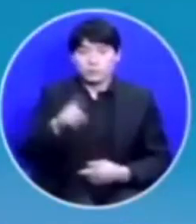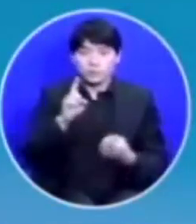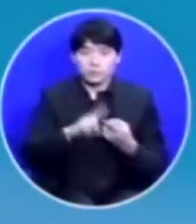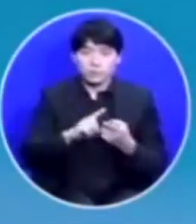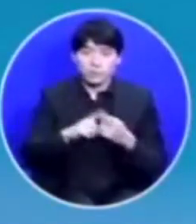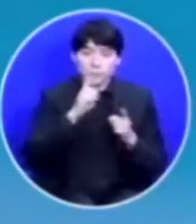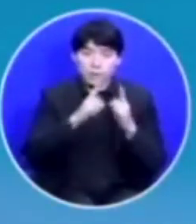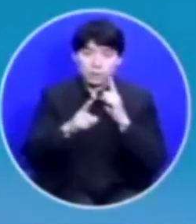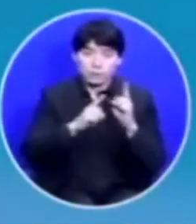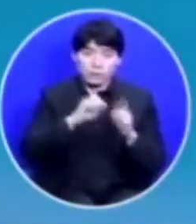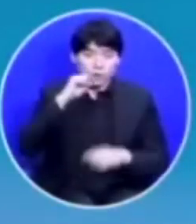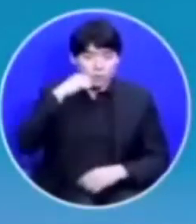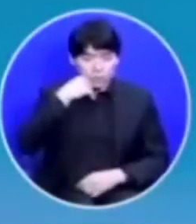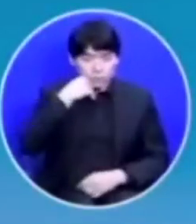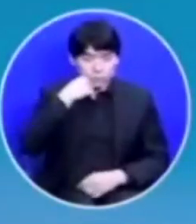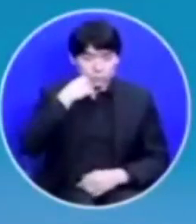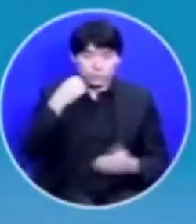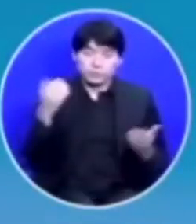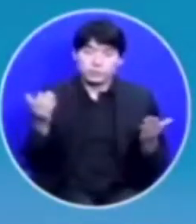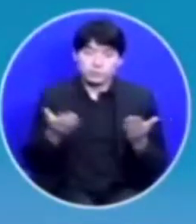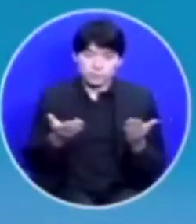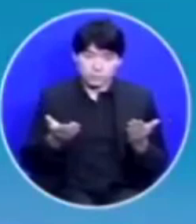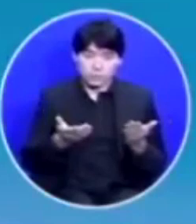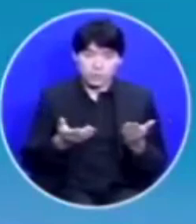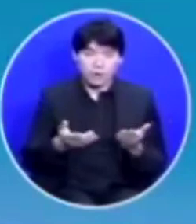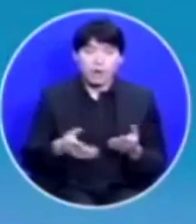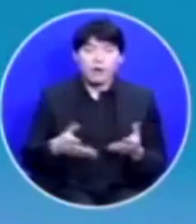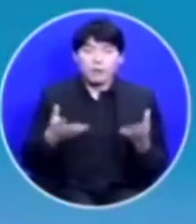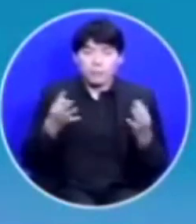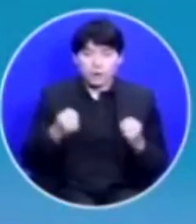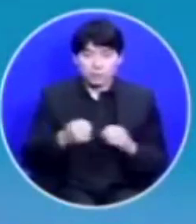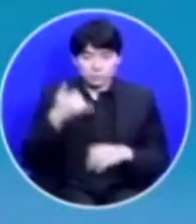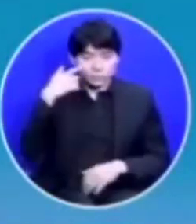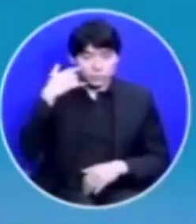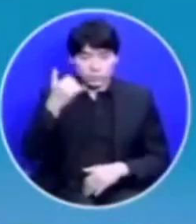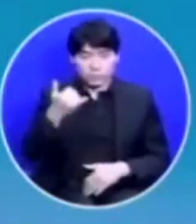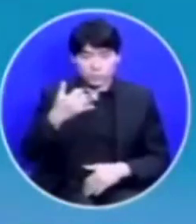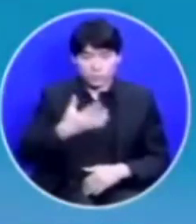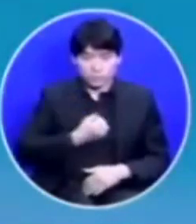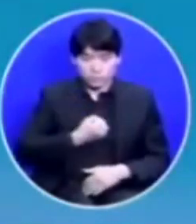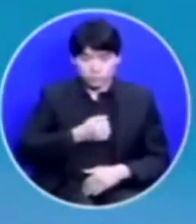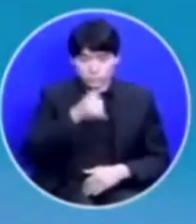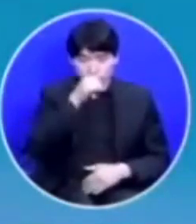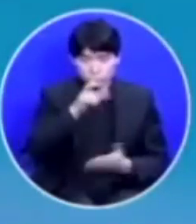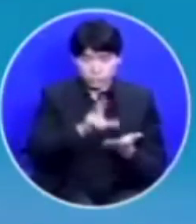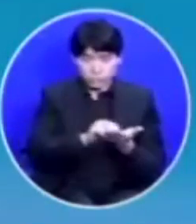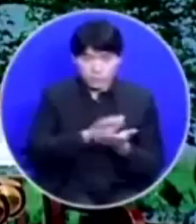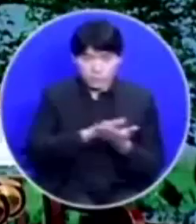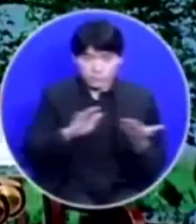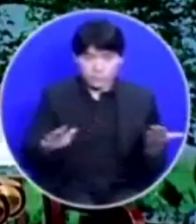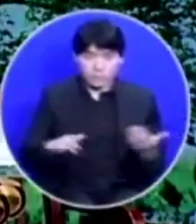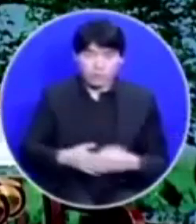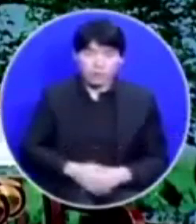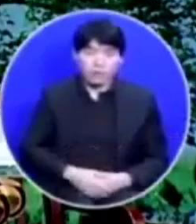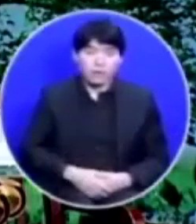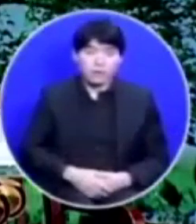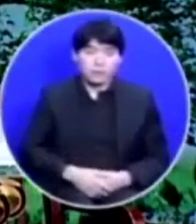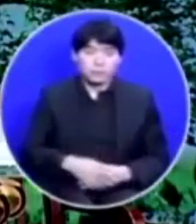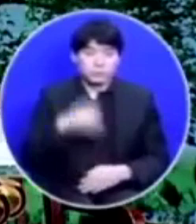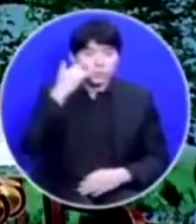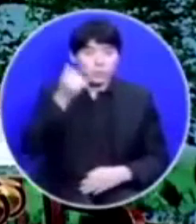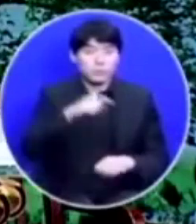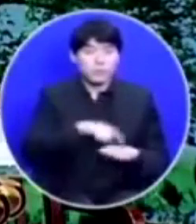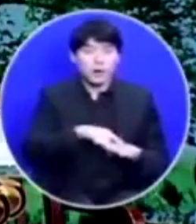참 어려운 것이 많은 부모들이 가지고 있는 문제입니다 어쩌면 그렇게 부모 마음대로 안되는